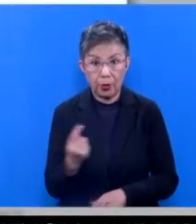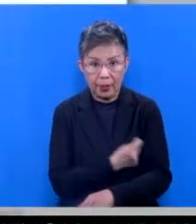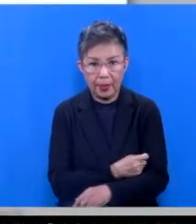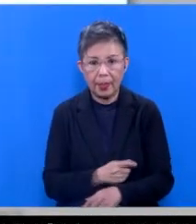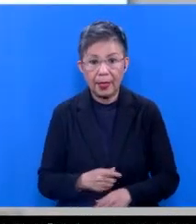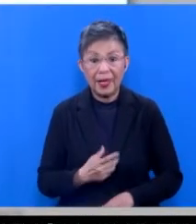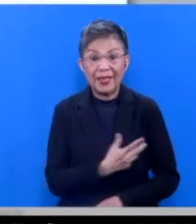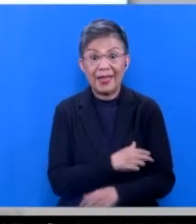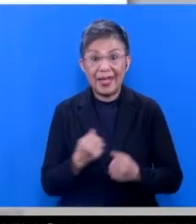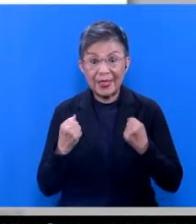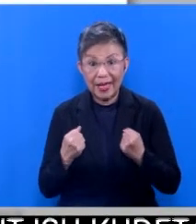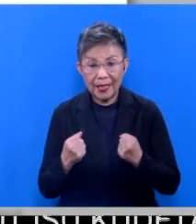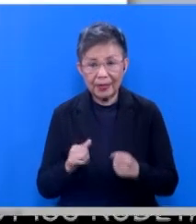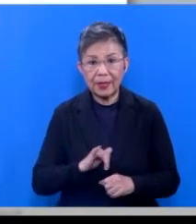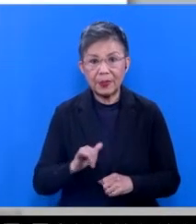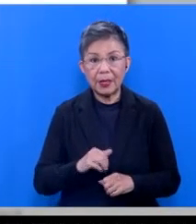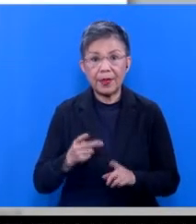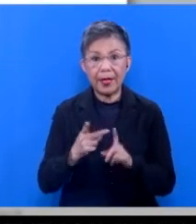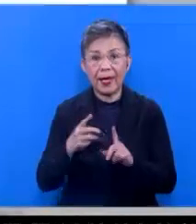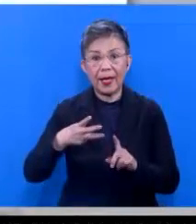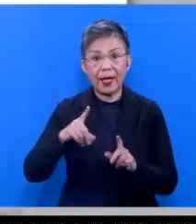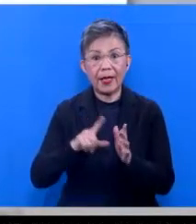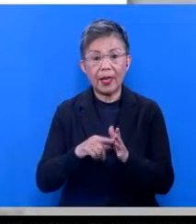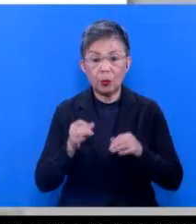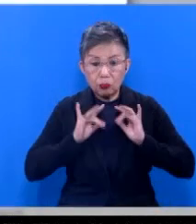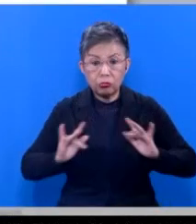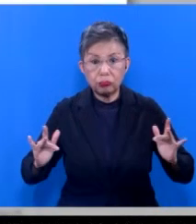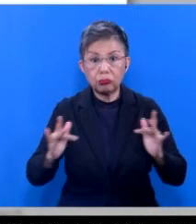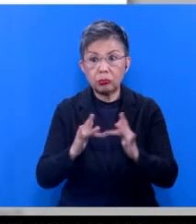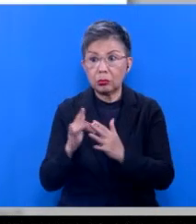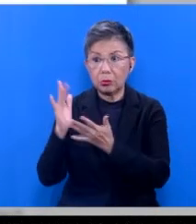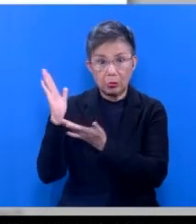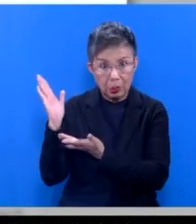Para tenaga kesehatan disuntik bersama Helena Lim dan viral di media sosial.